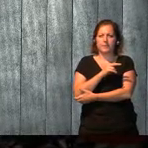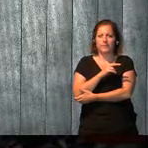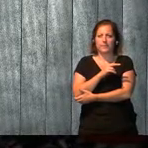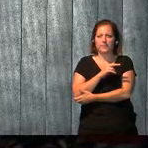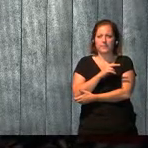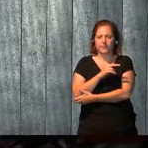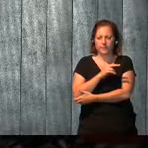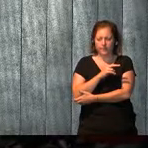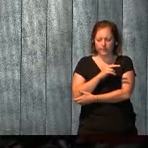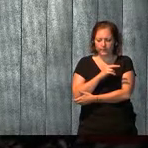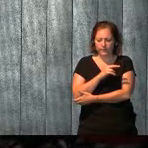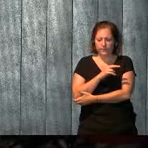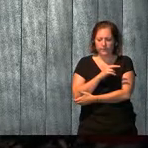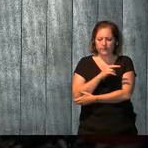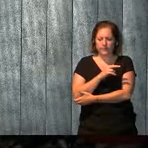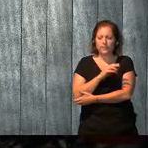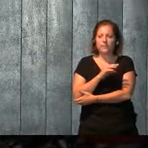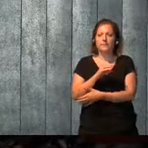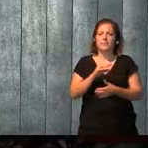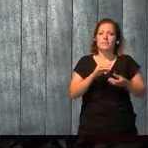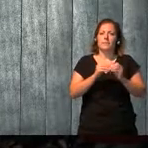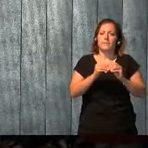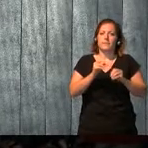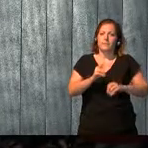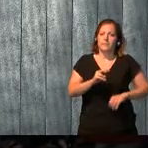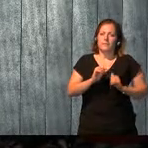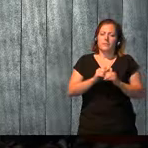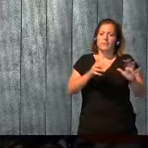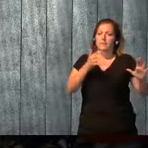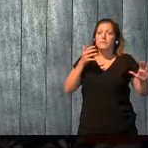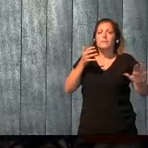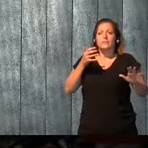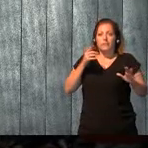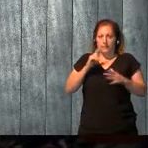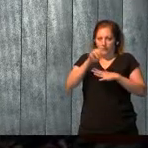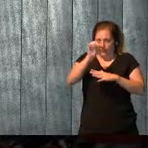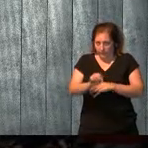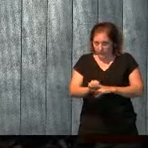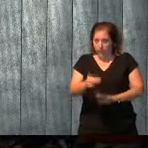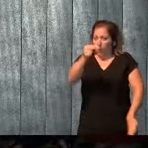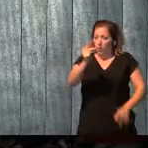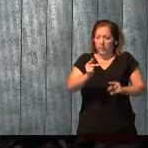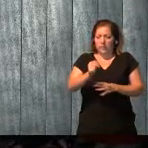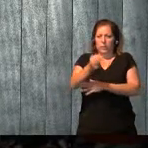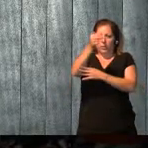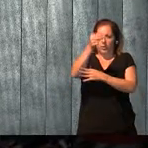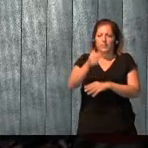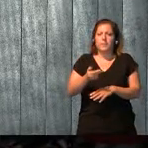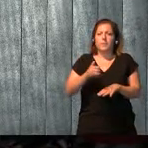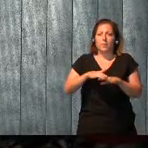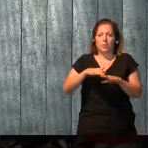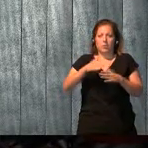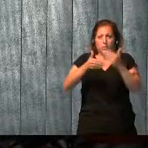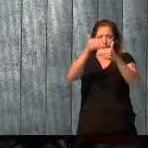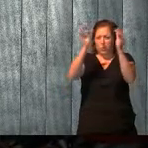africains. Un certain nombre d'États du Sud, peut-être même certains du Nord aujourd'hui. Il n'y a pas de construction, il n'y a